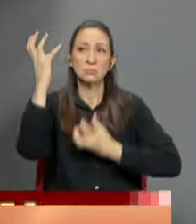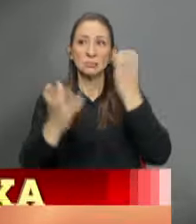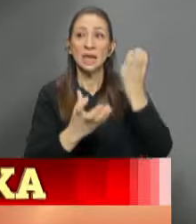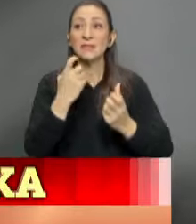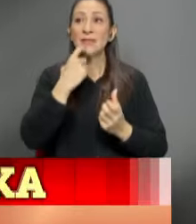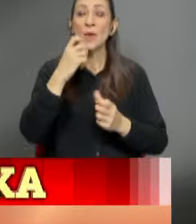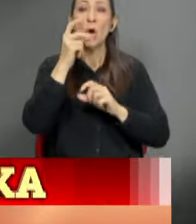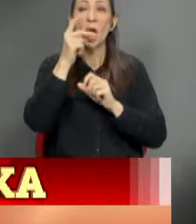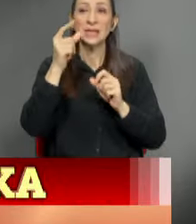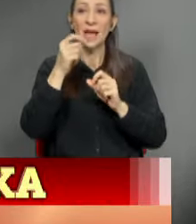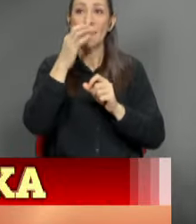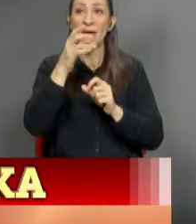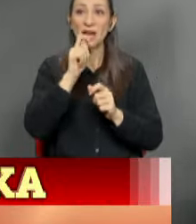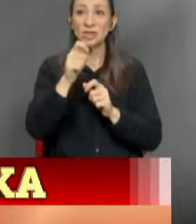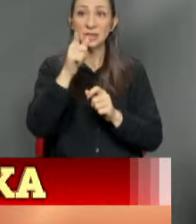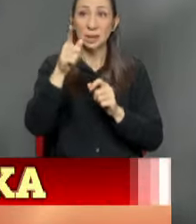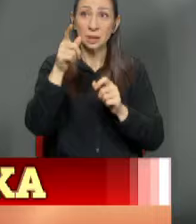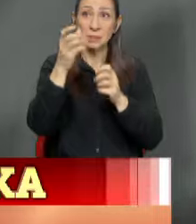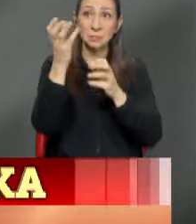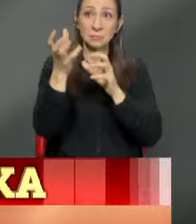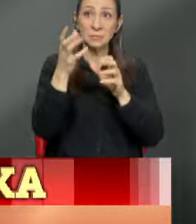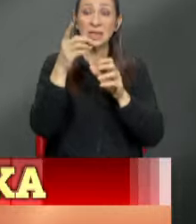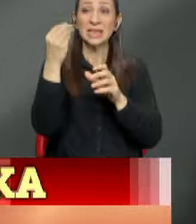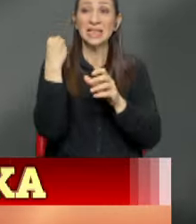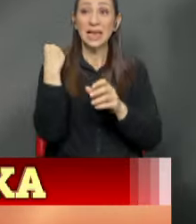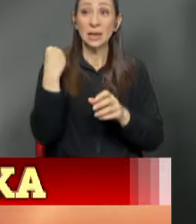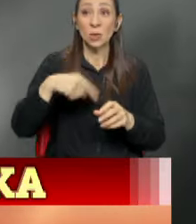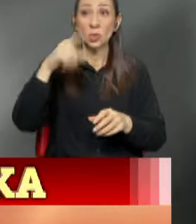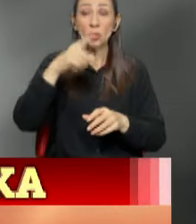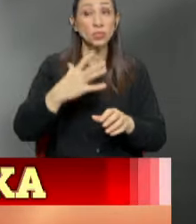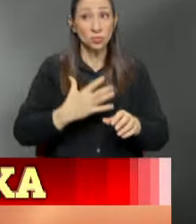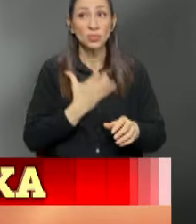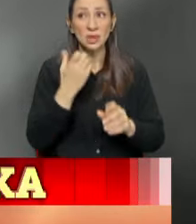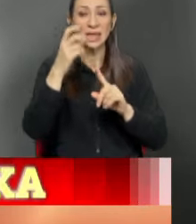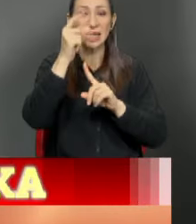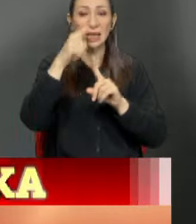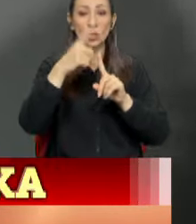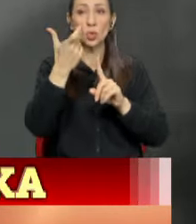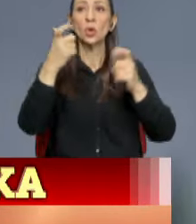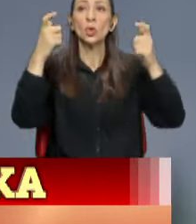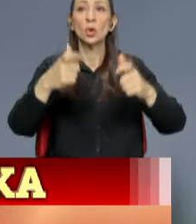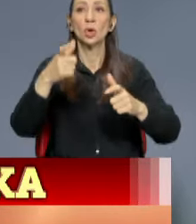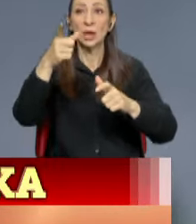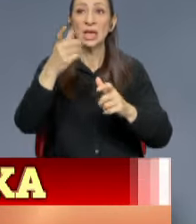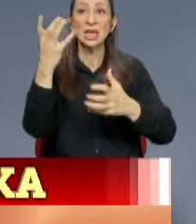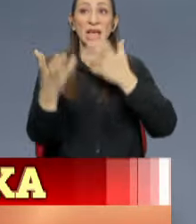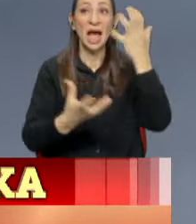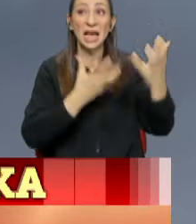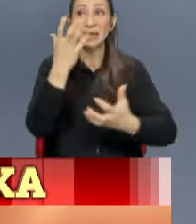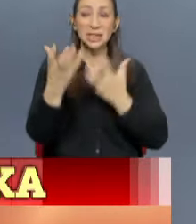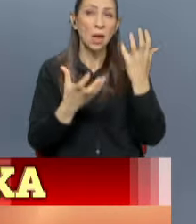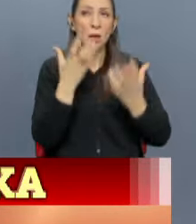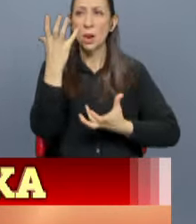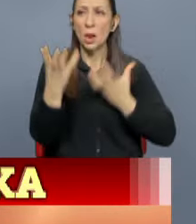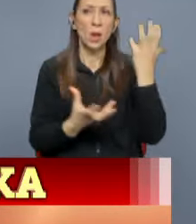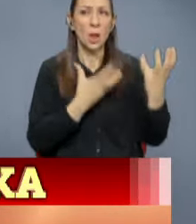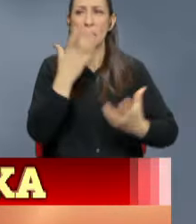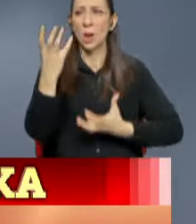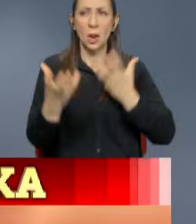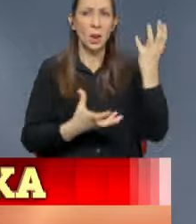Demirören Haber Ajansı, görüyorsunuz geçiyor görüntüleri. Yeni gün maalesef İTÜ yerleşkesinde çıkan bu yangının